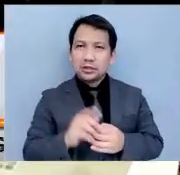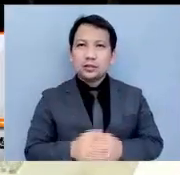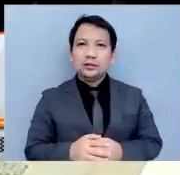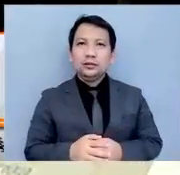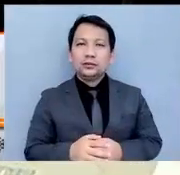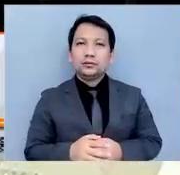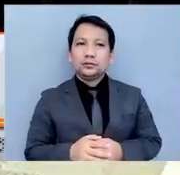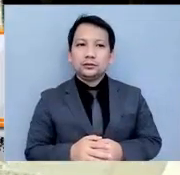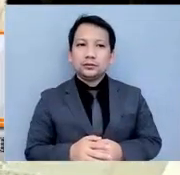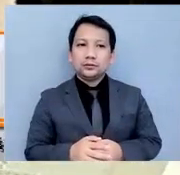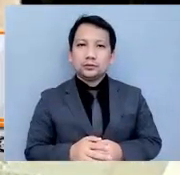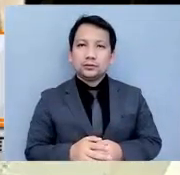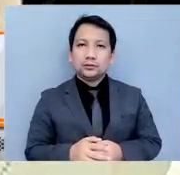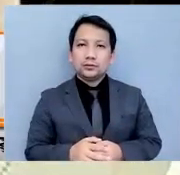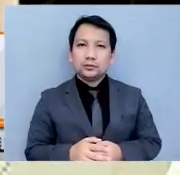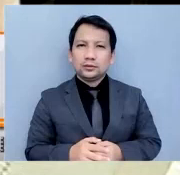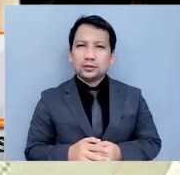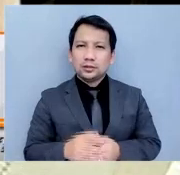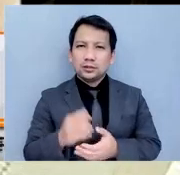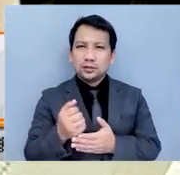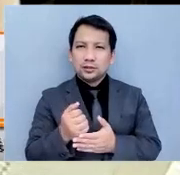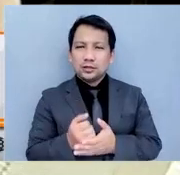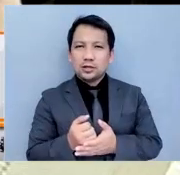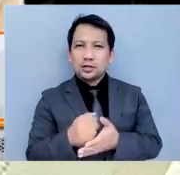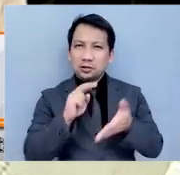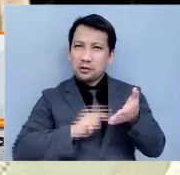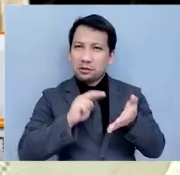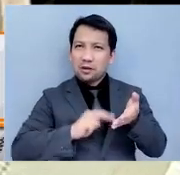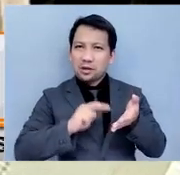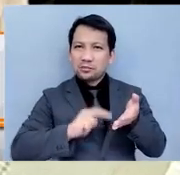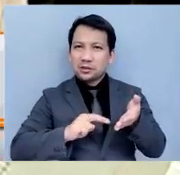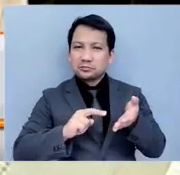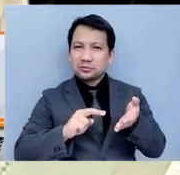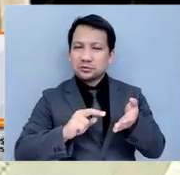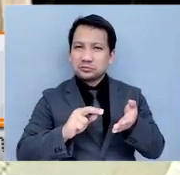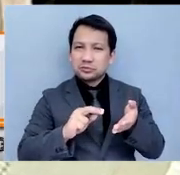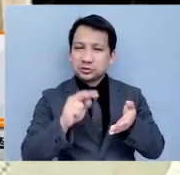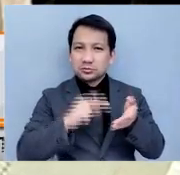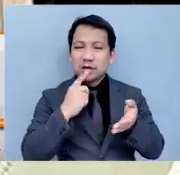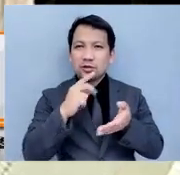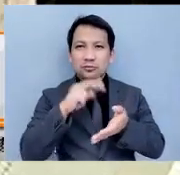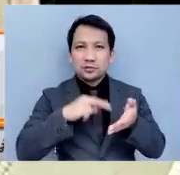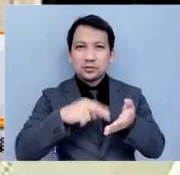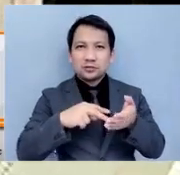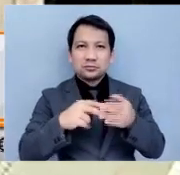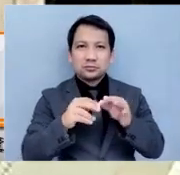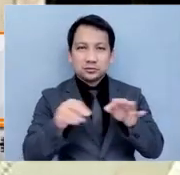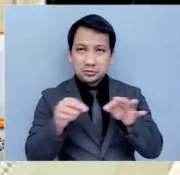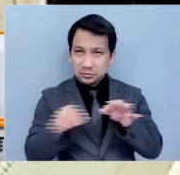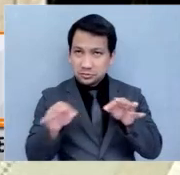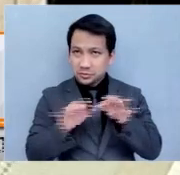Lived in a old house. The mouse stayed in